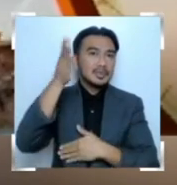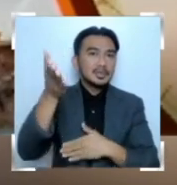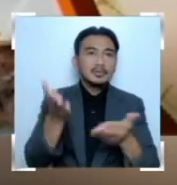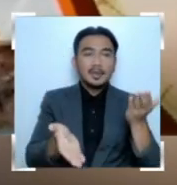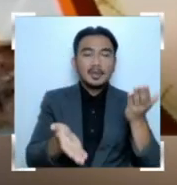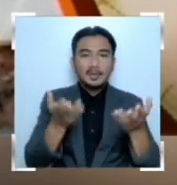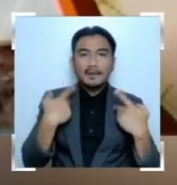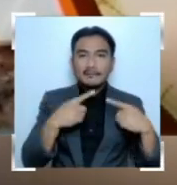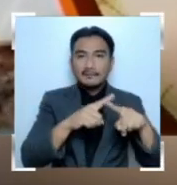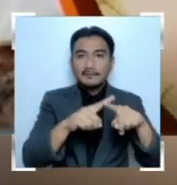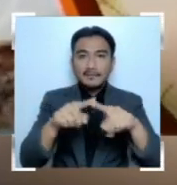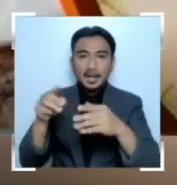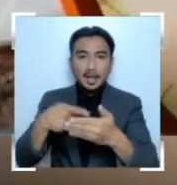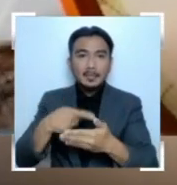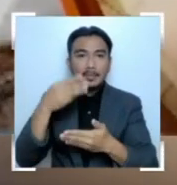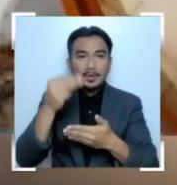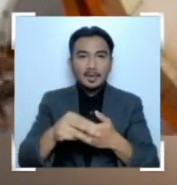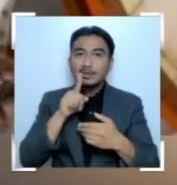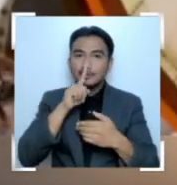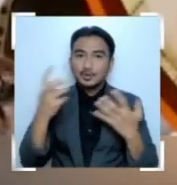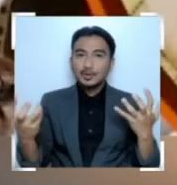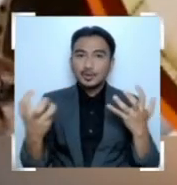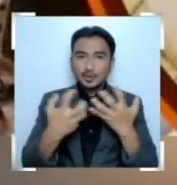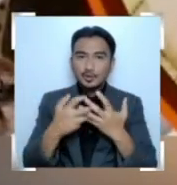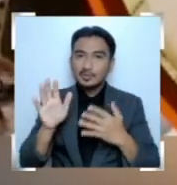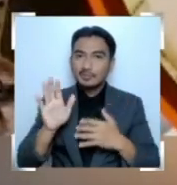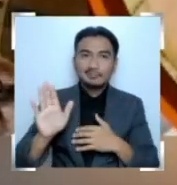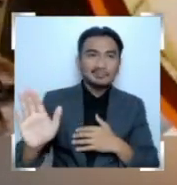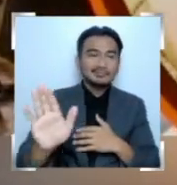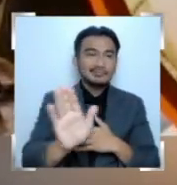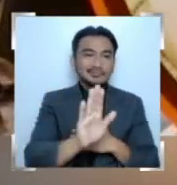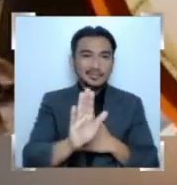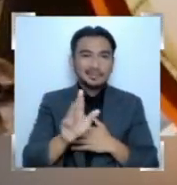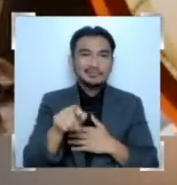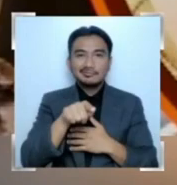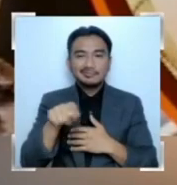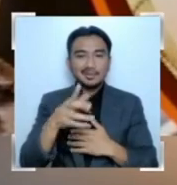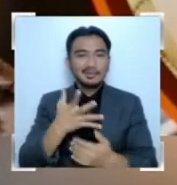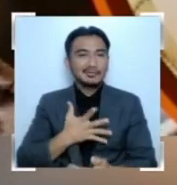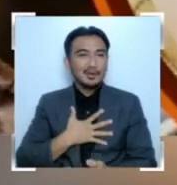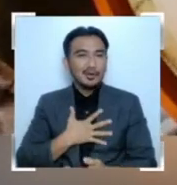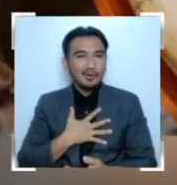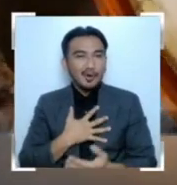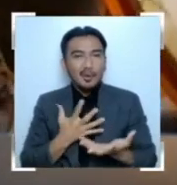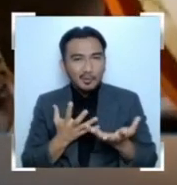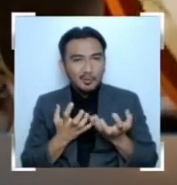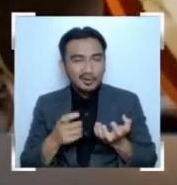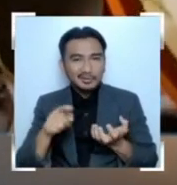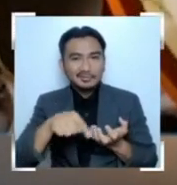programa na swak sa panlasa ng ating mga kapusong taga-Southern Tagalog.